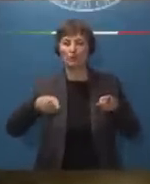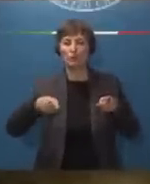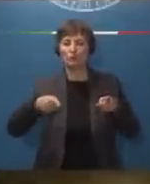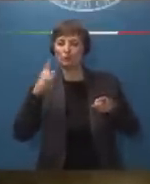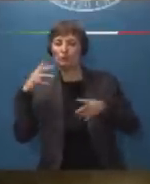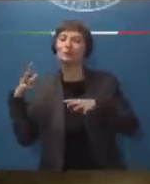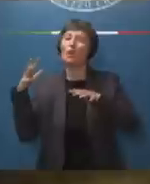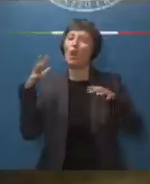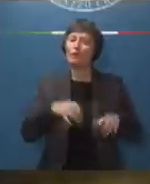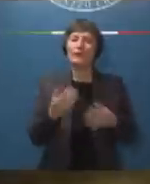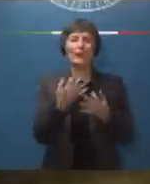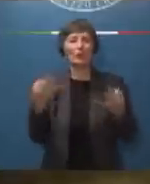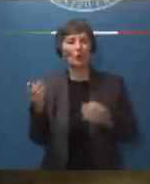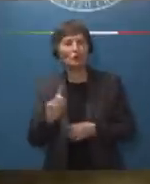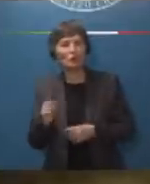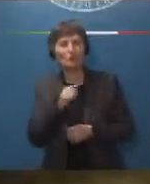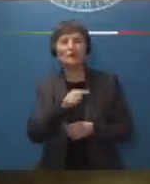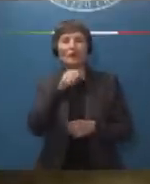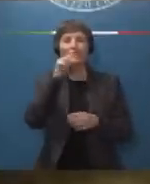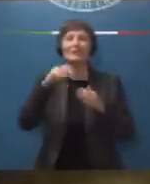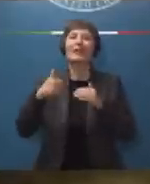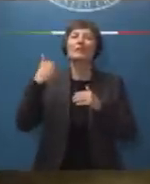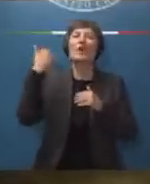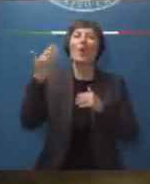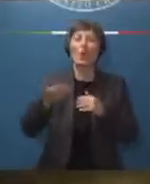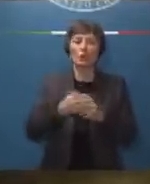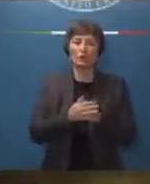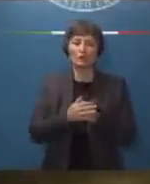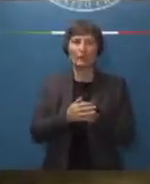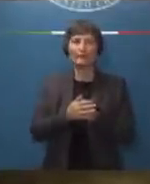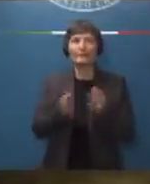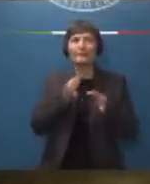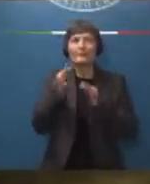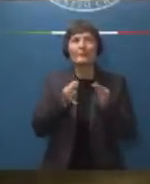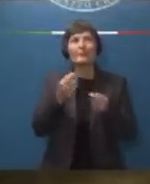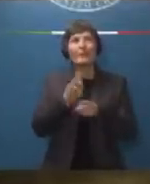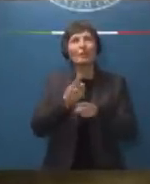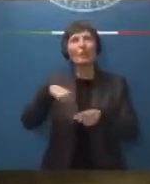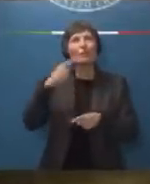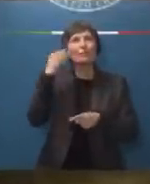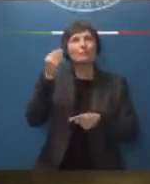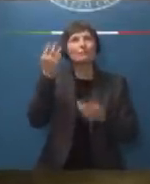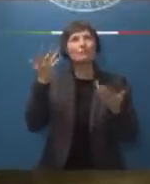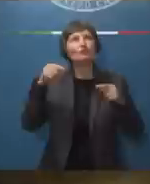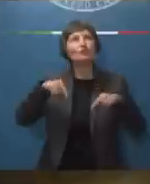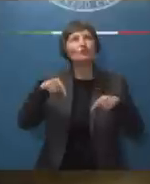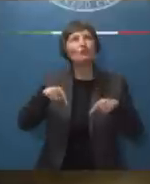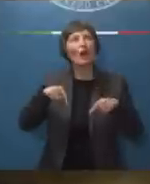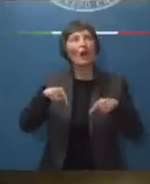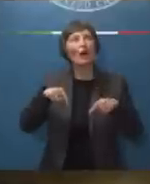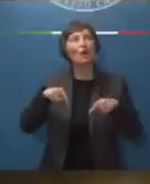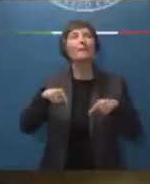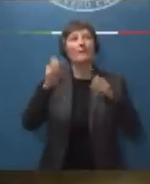l'ingiustizia il modo migliore per guardare oltre e pensare già da ora a un ucraina